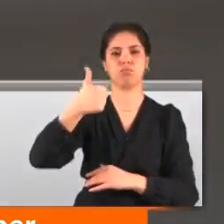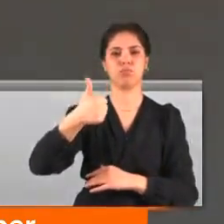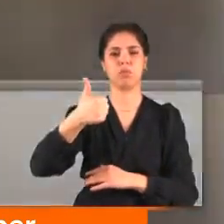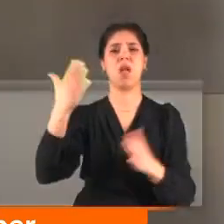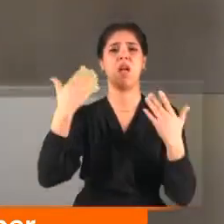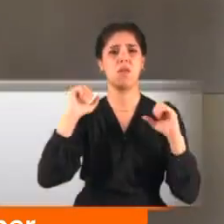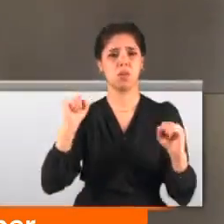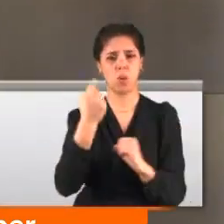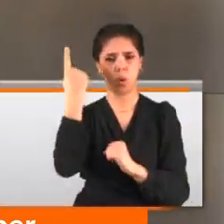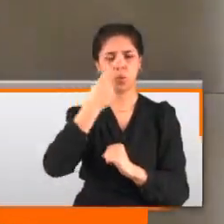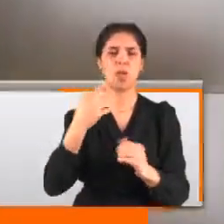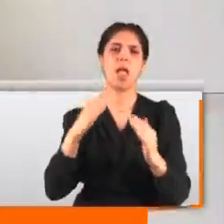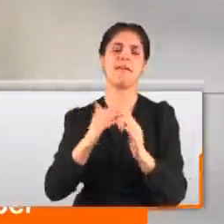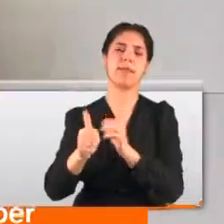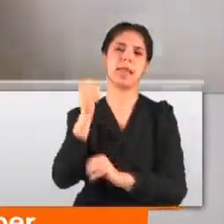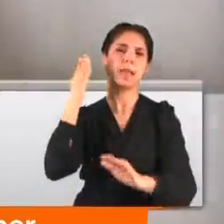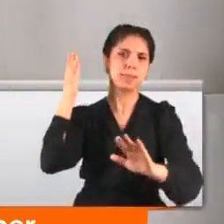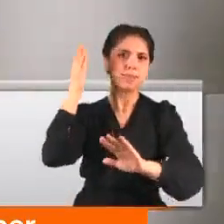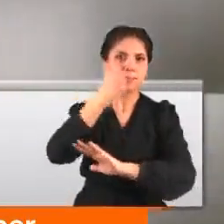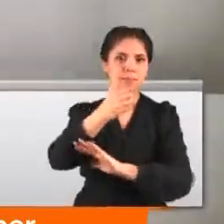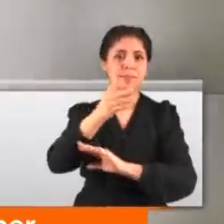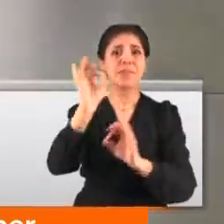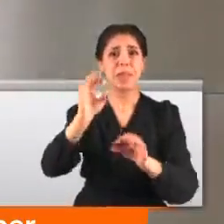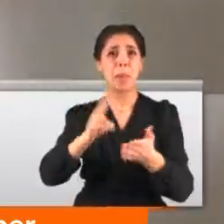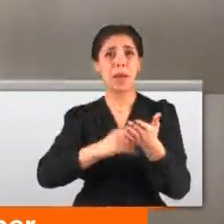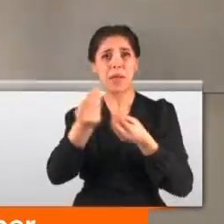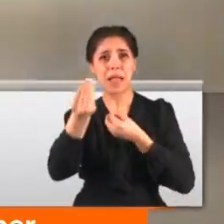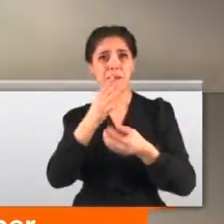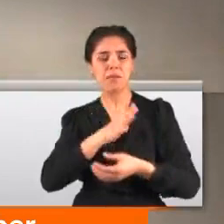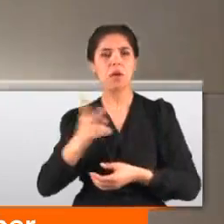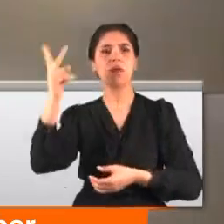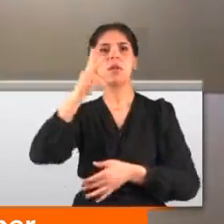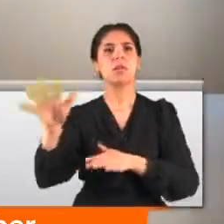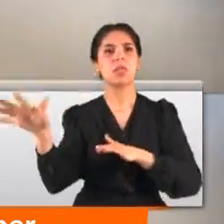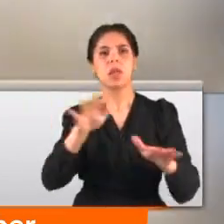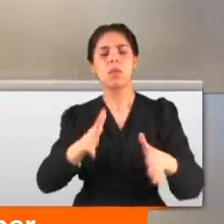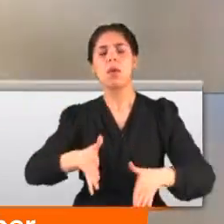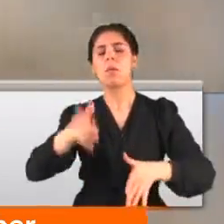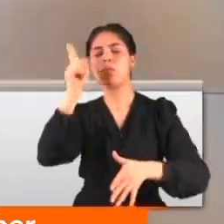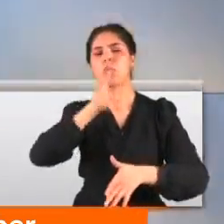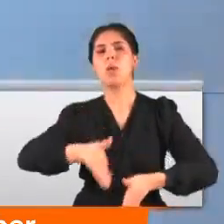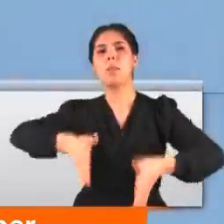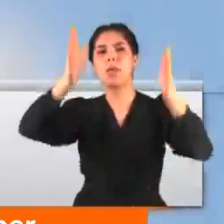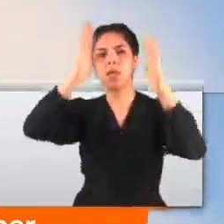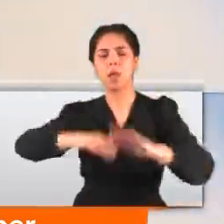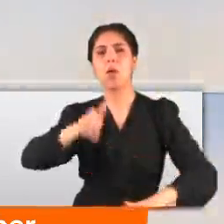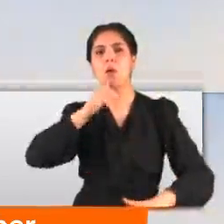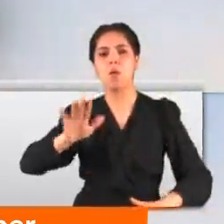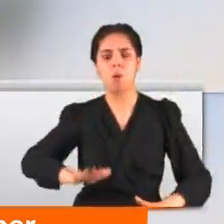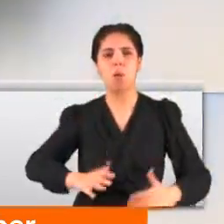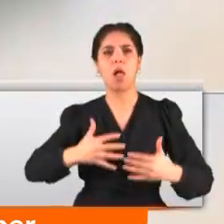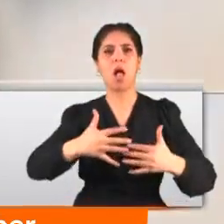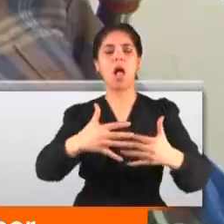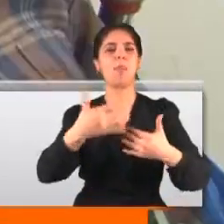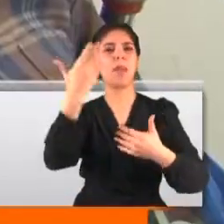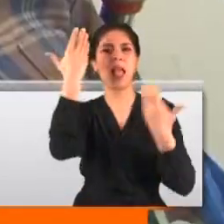hava soğuk olunca tekrar eve girdiler. Tam kahvaltı yapıyorlardı ki ikinci depremle bina yerle bir oldu. Oğlu ve hamile gelini